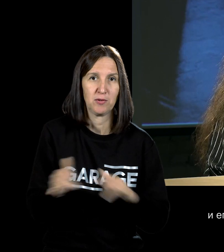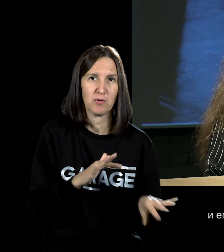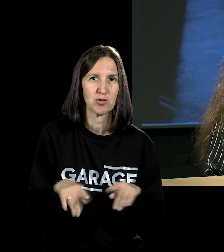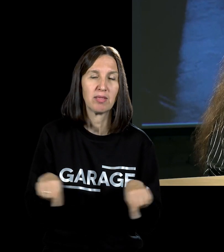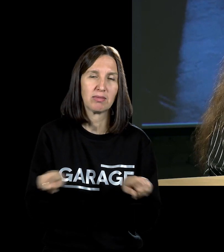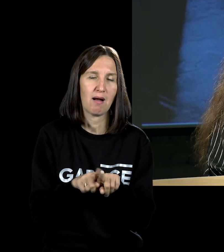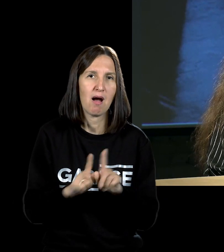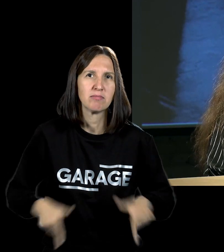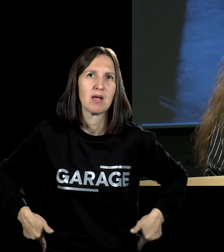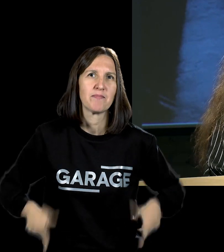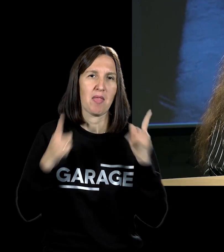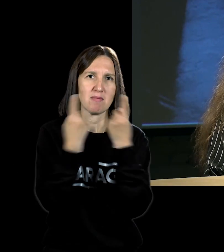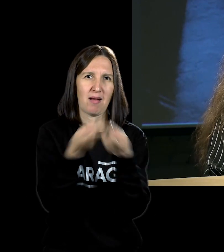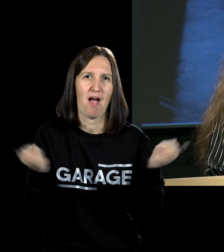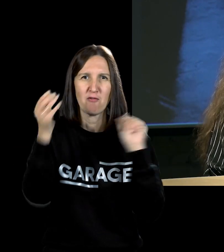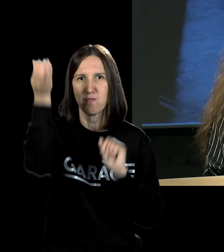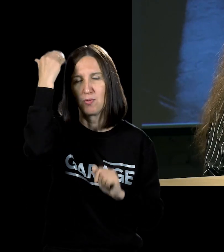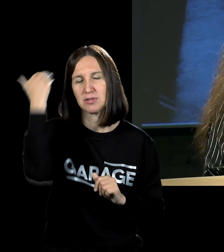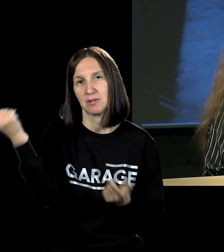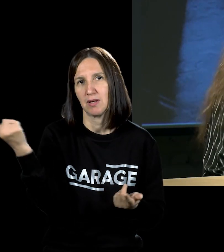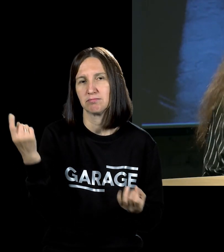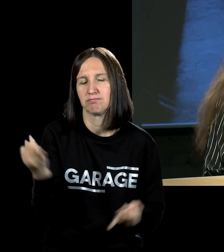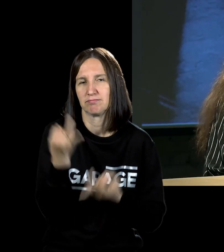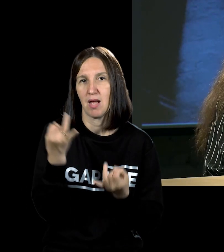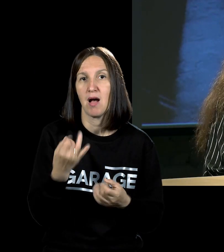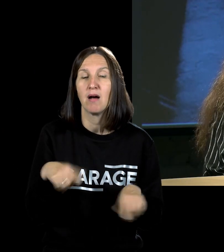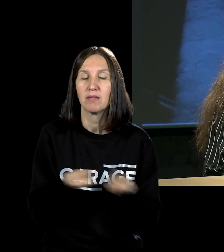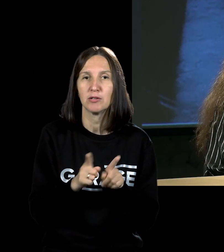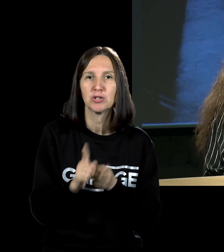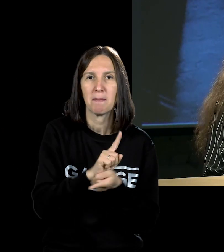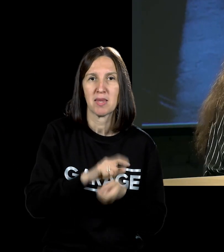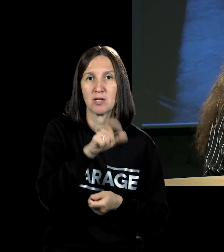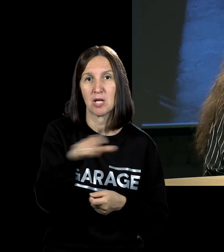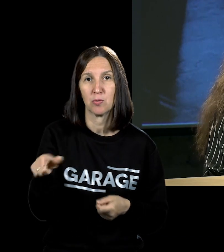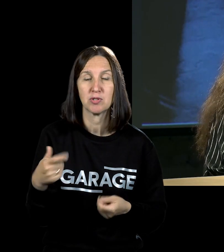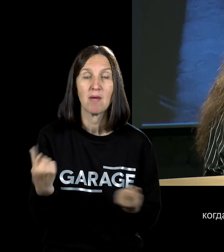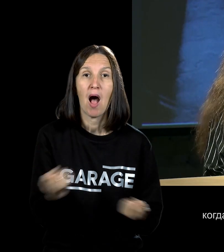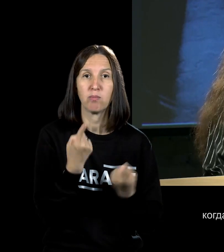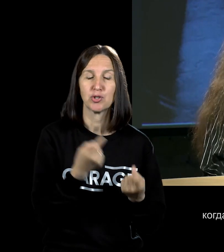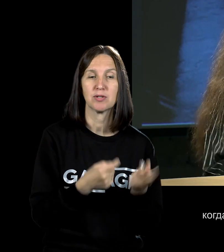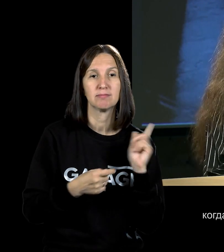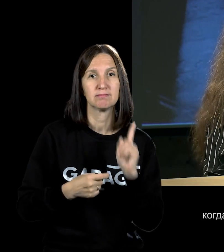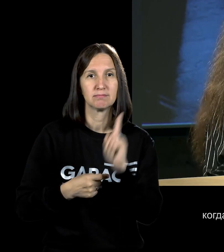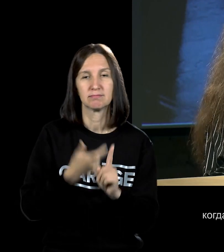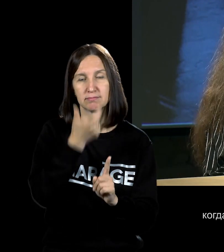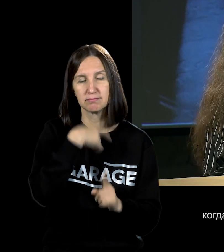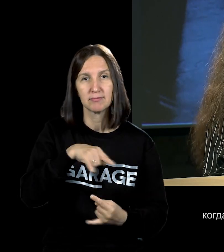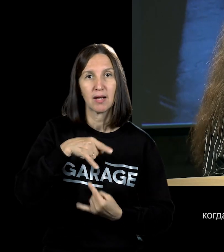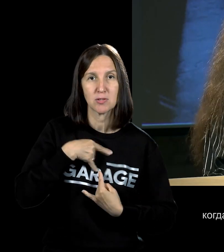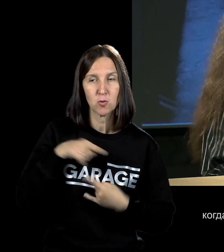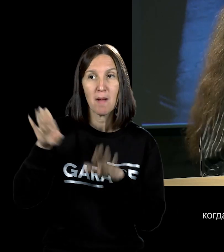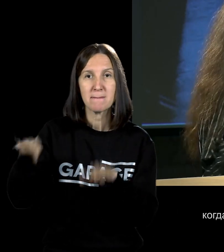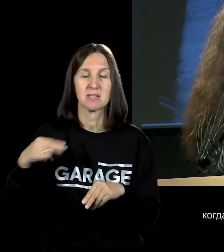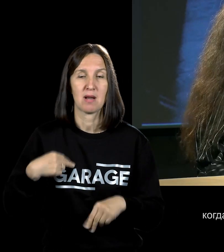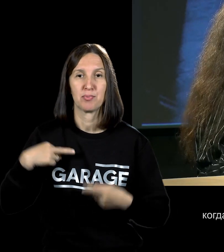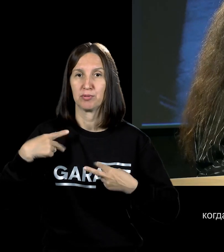ковбойская романтика. И то, как менялись люди, когда они приходили на работу каких-то обычных костюмах, но на работе переодевались и